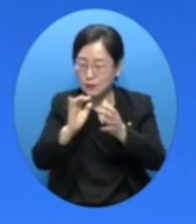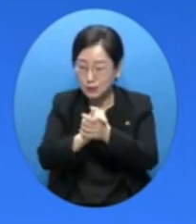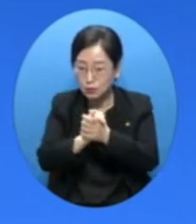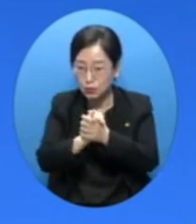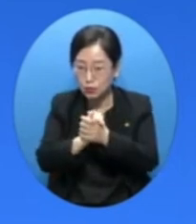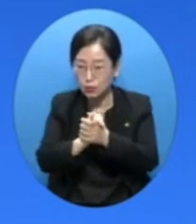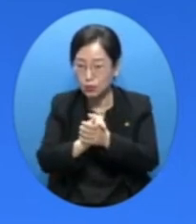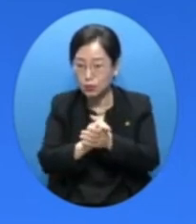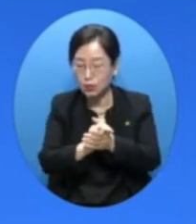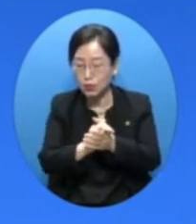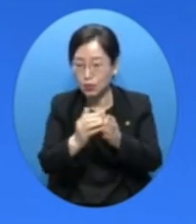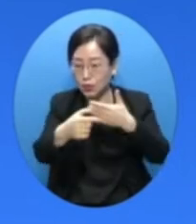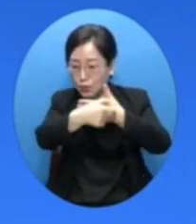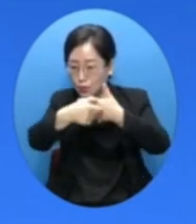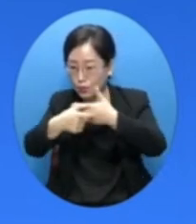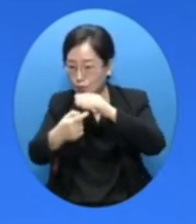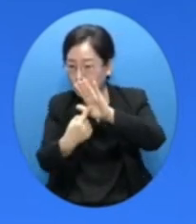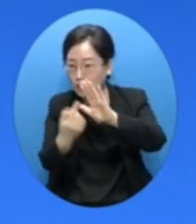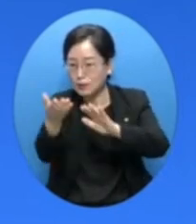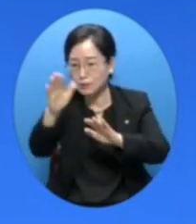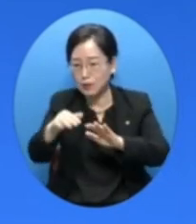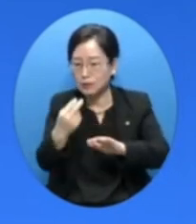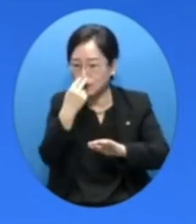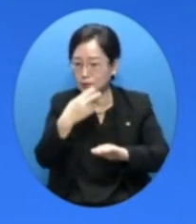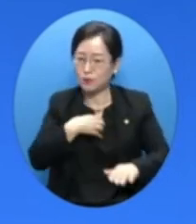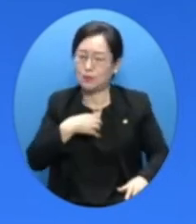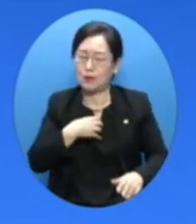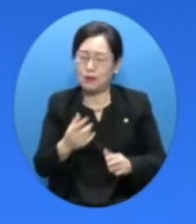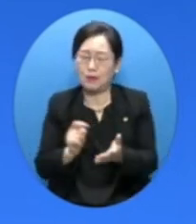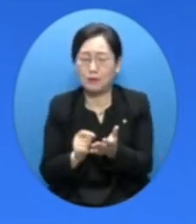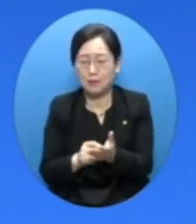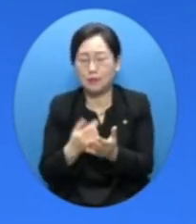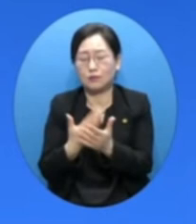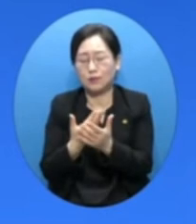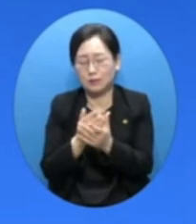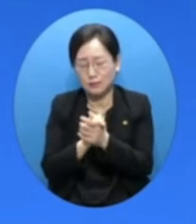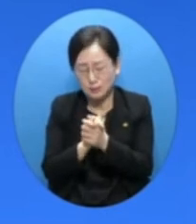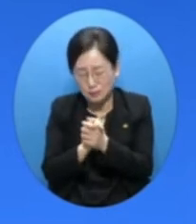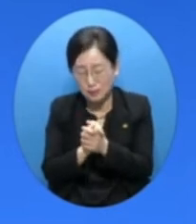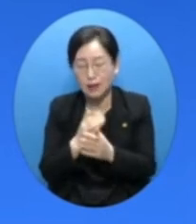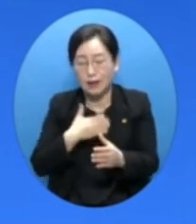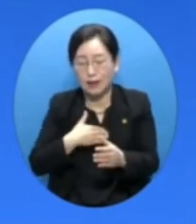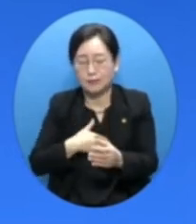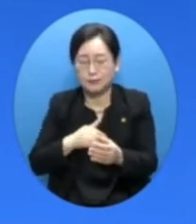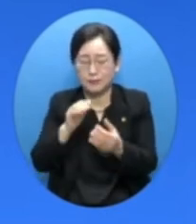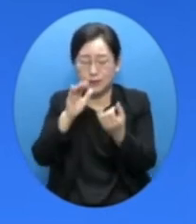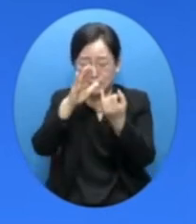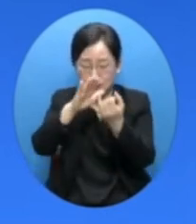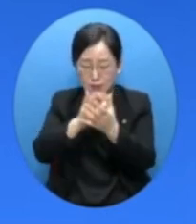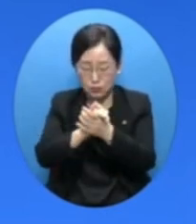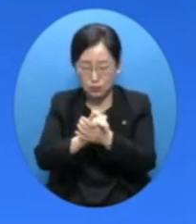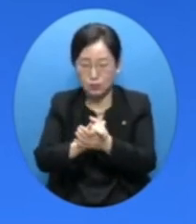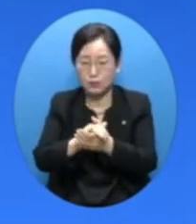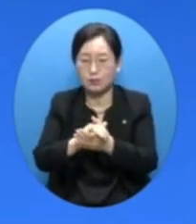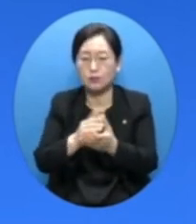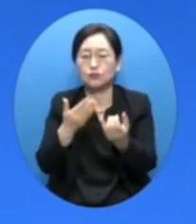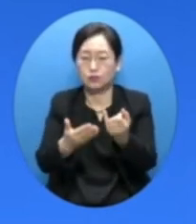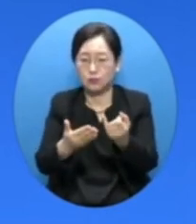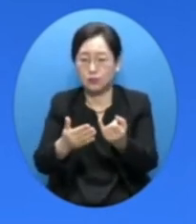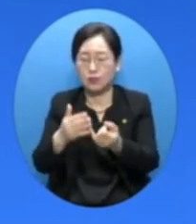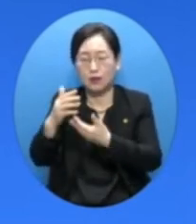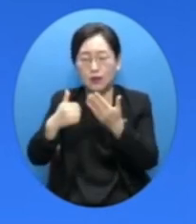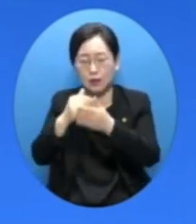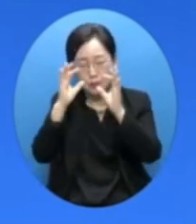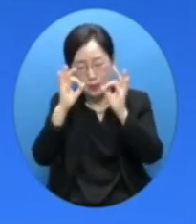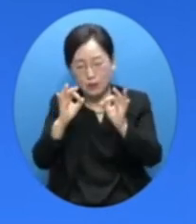못 견딜 것 같아요. 그럼에도 불구하고 주님의 도우심을 간구하고 기도하러 오는데 하나님이 긍휼히 여겨주실 것입니다. 우리가